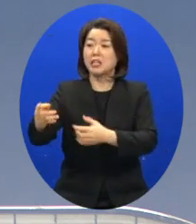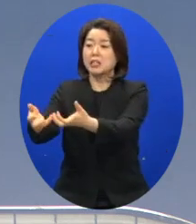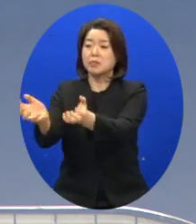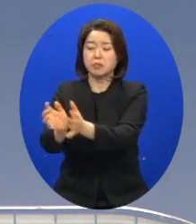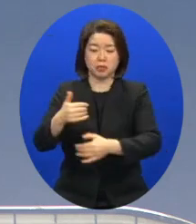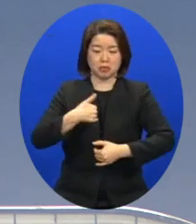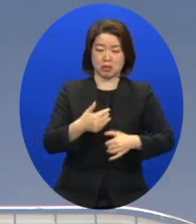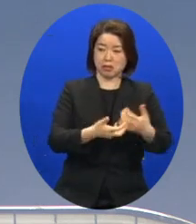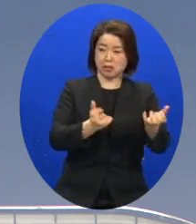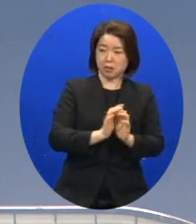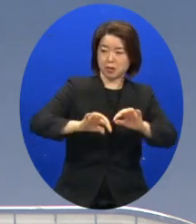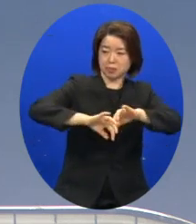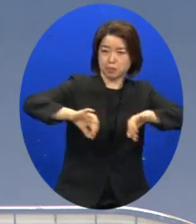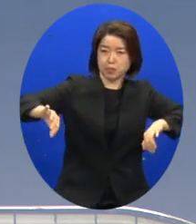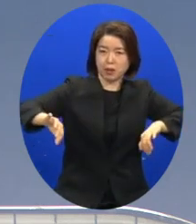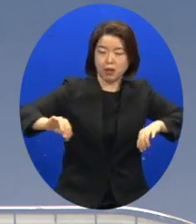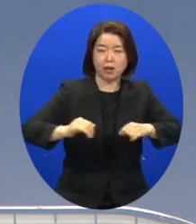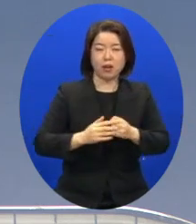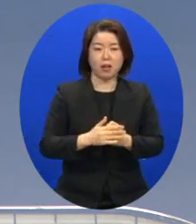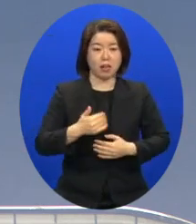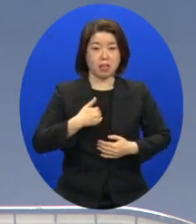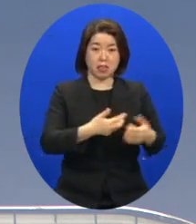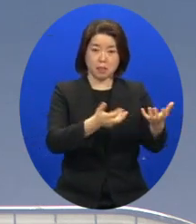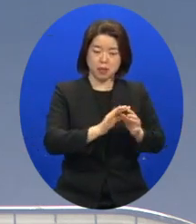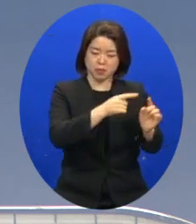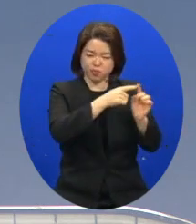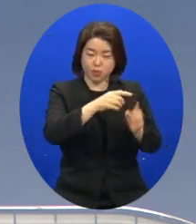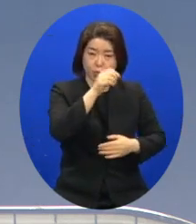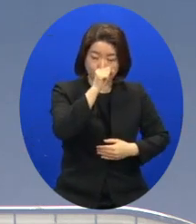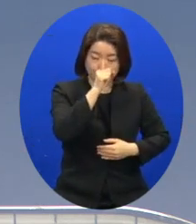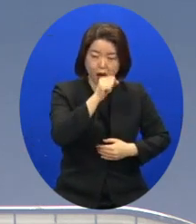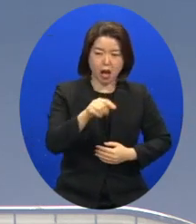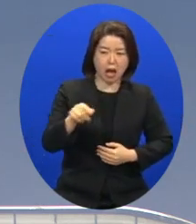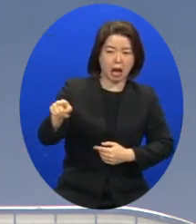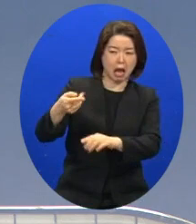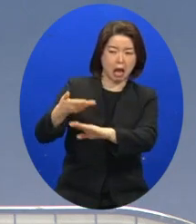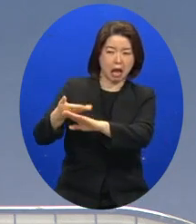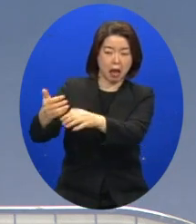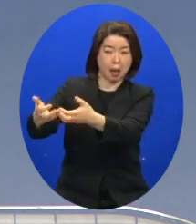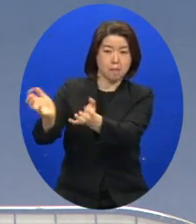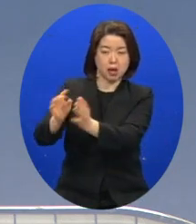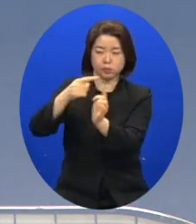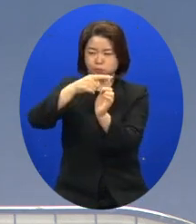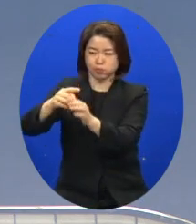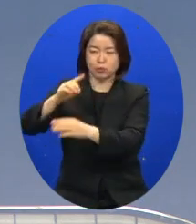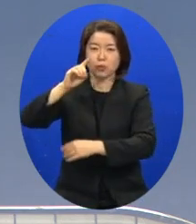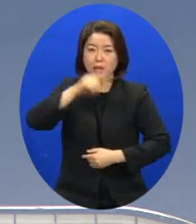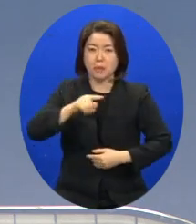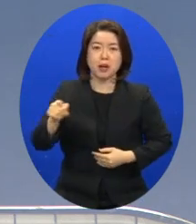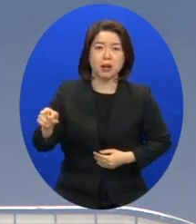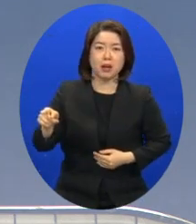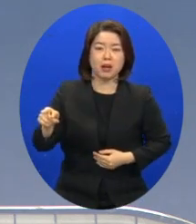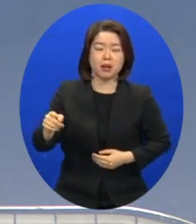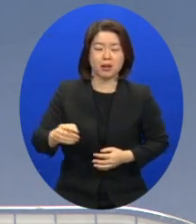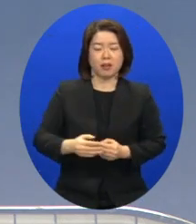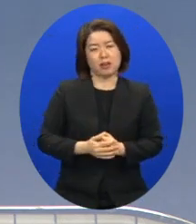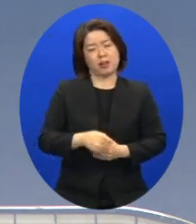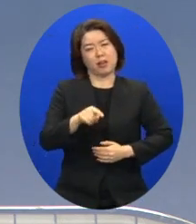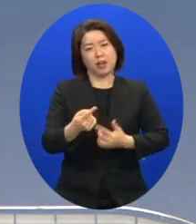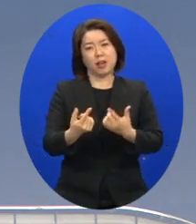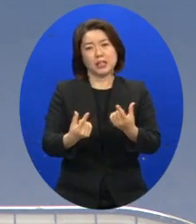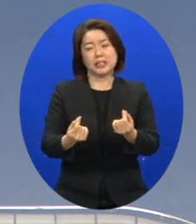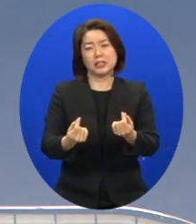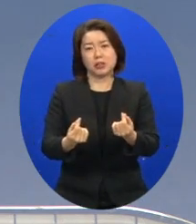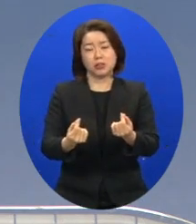겁니다 내 편은 무조건 좋은 사람이고 다른 편은 무조건 나쁜 사람 이 이렇게